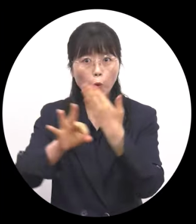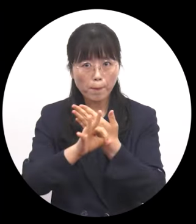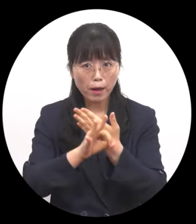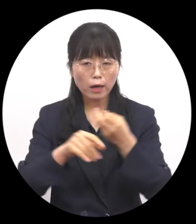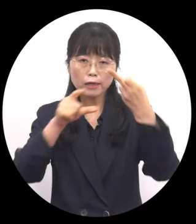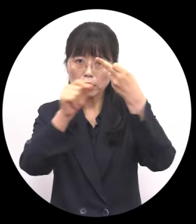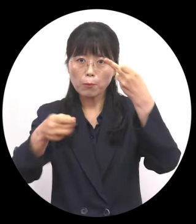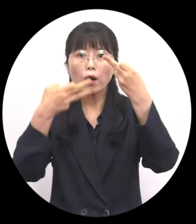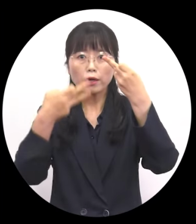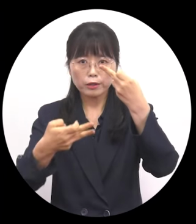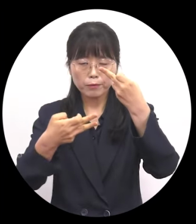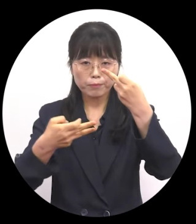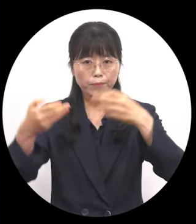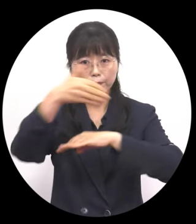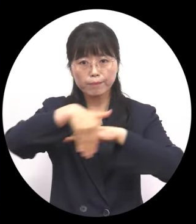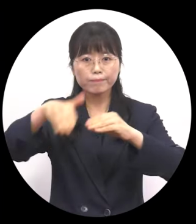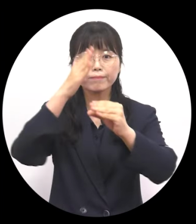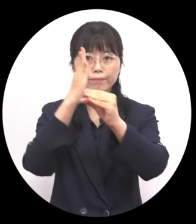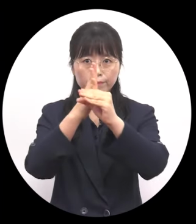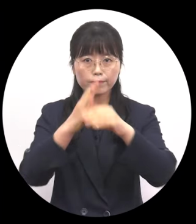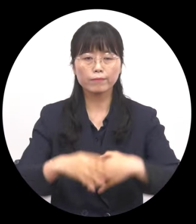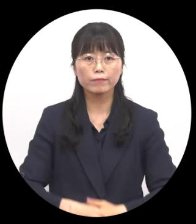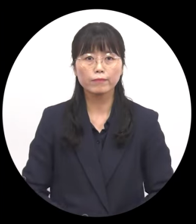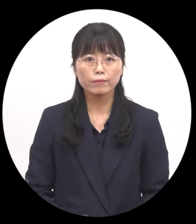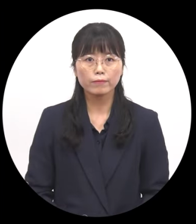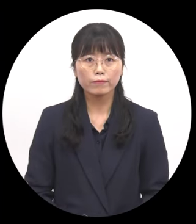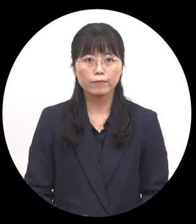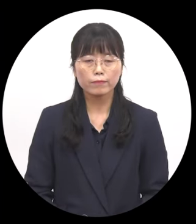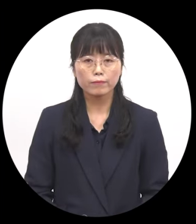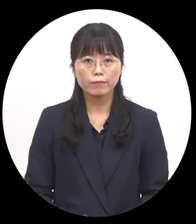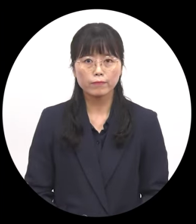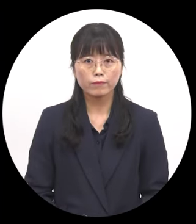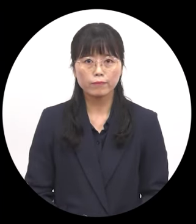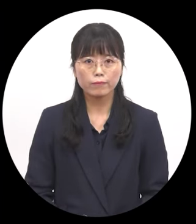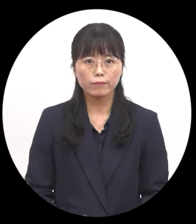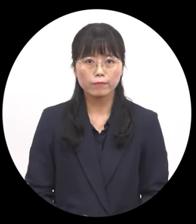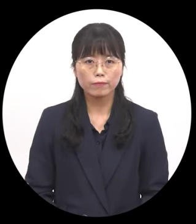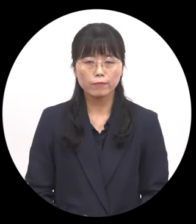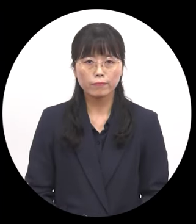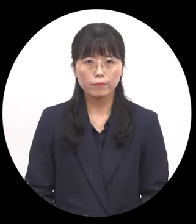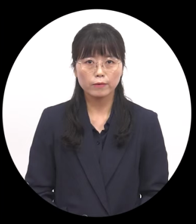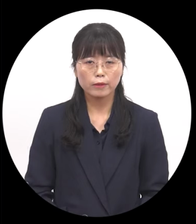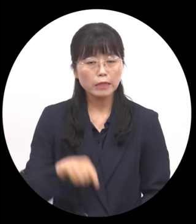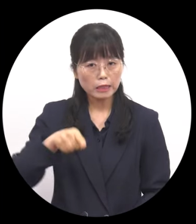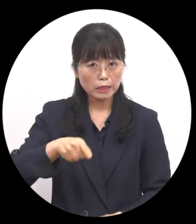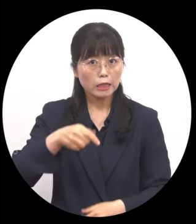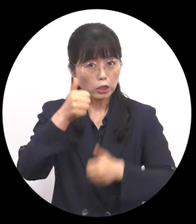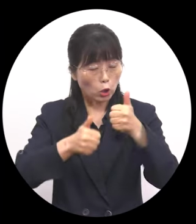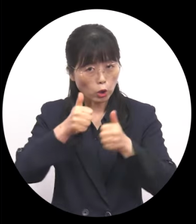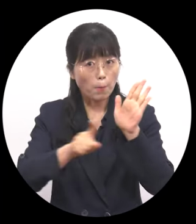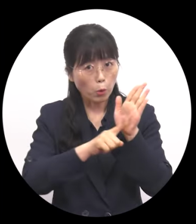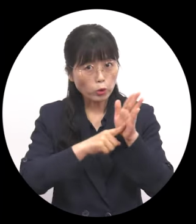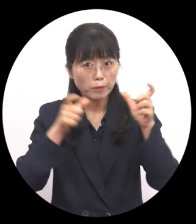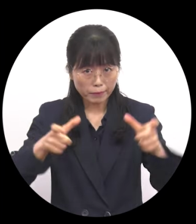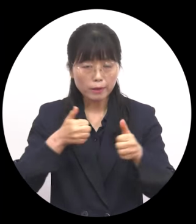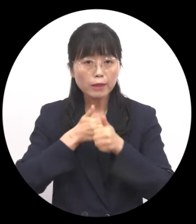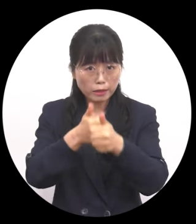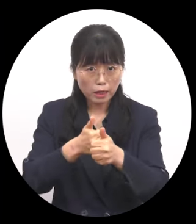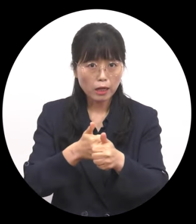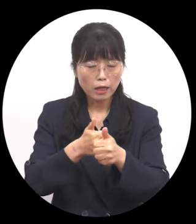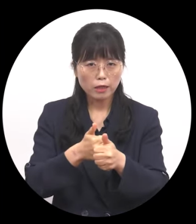12월 13일로 예정되어 있습니다. 해당 전형이나 모집 단위에